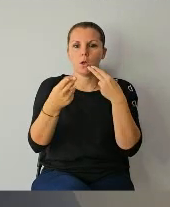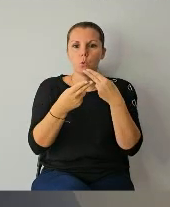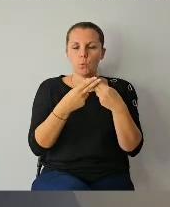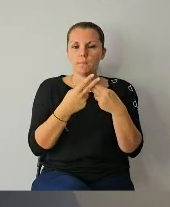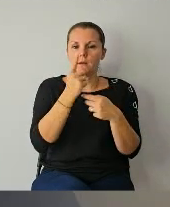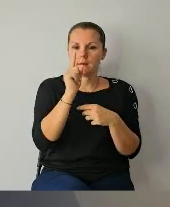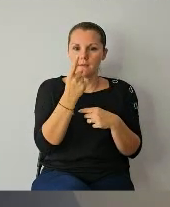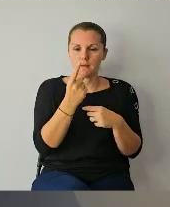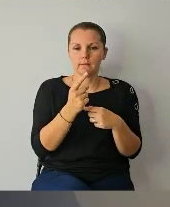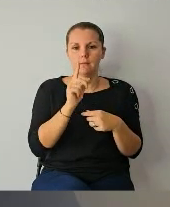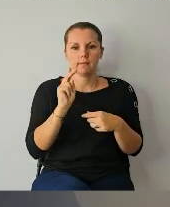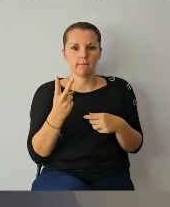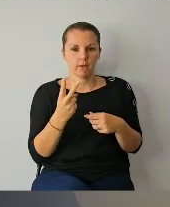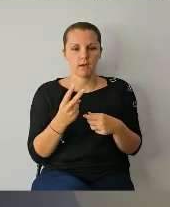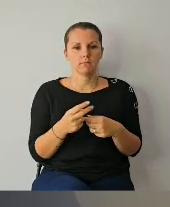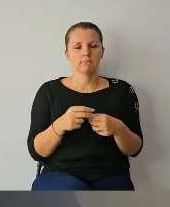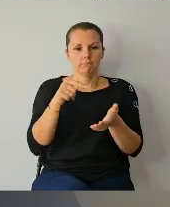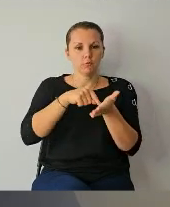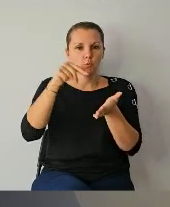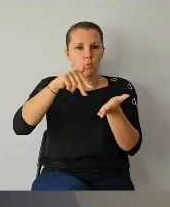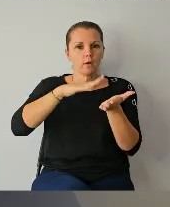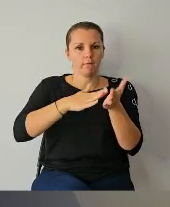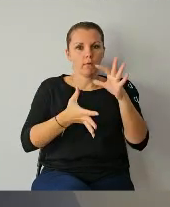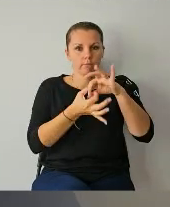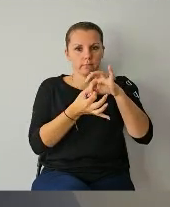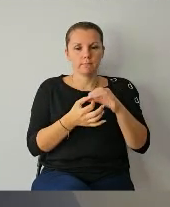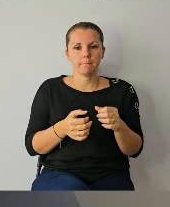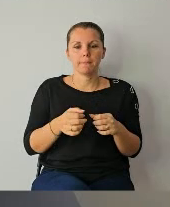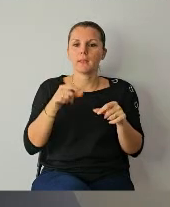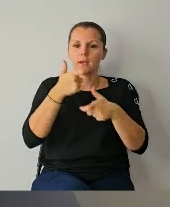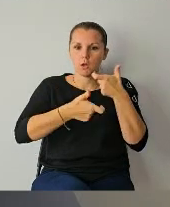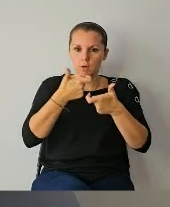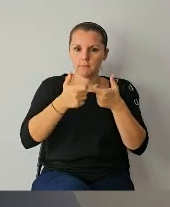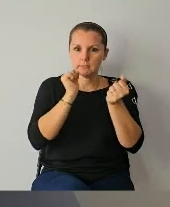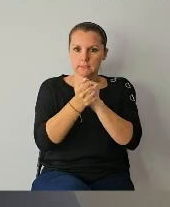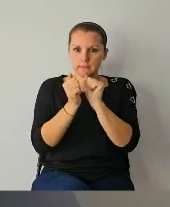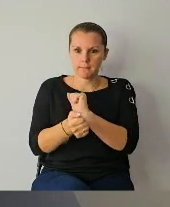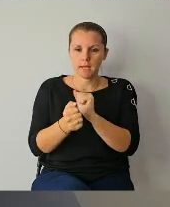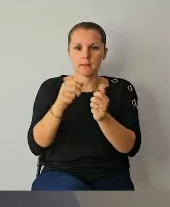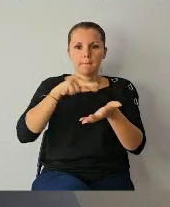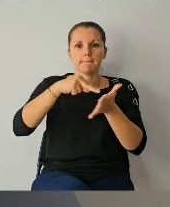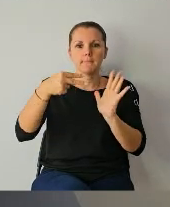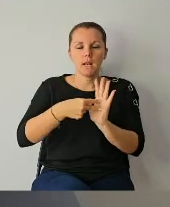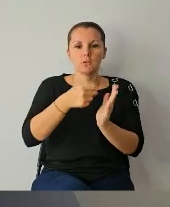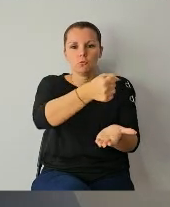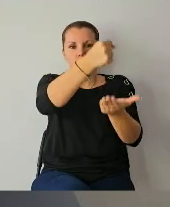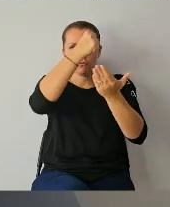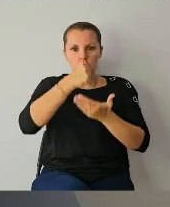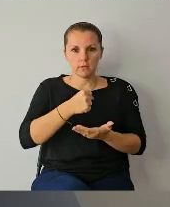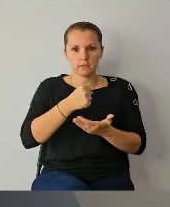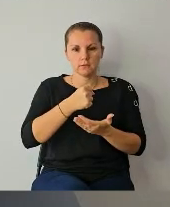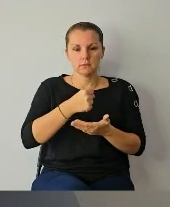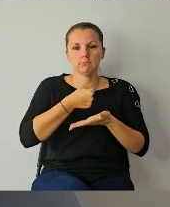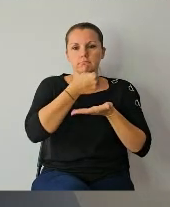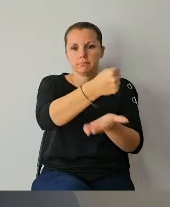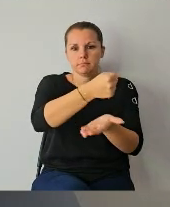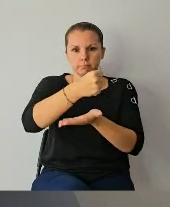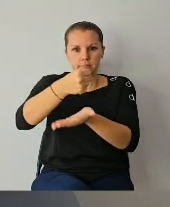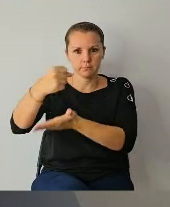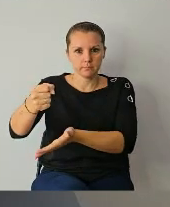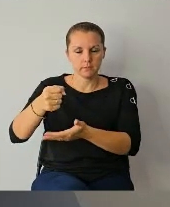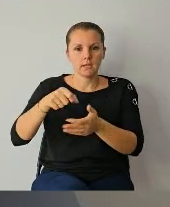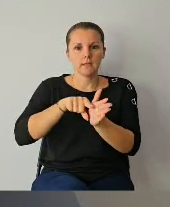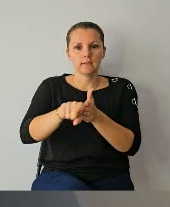2 do niniejszej uchwały. Dokonuje się zmian w planie dotacji udzielonych z budżetu gminy dla jednostek nienależących